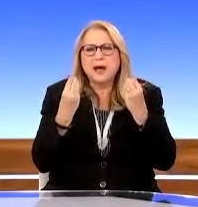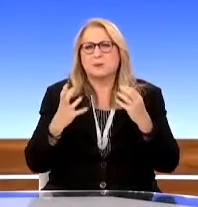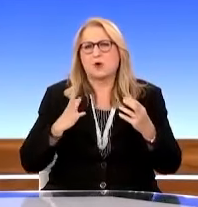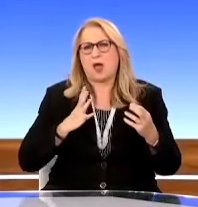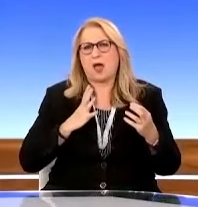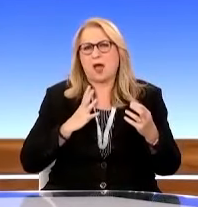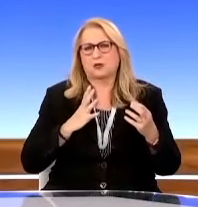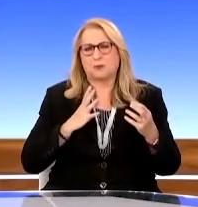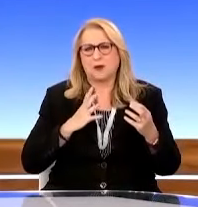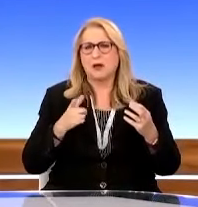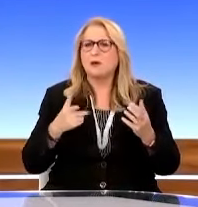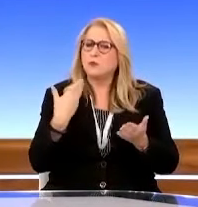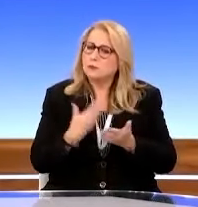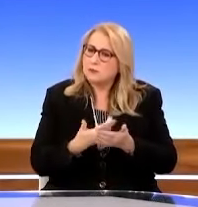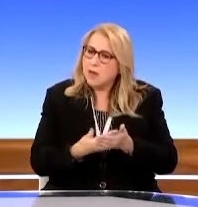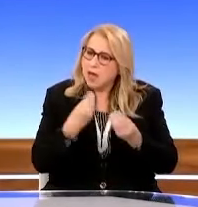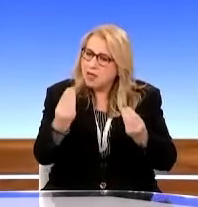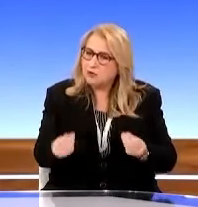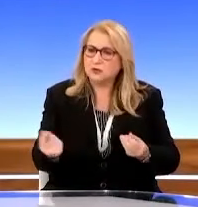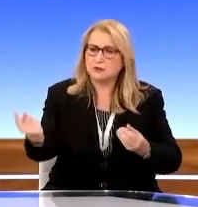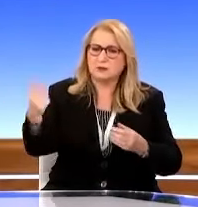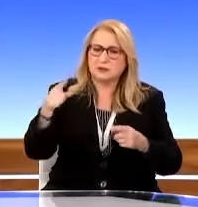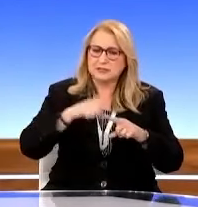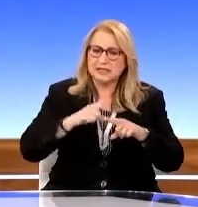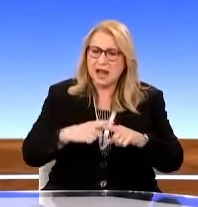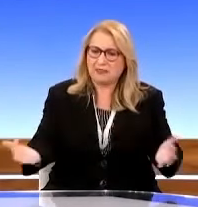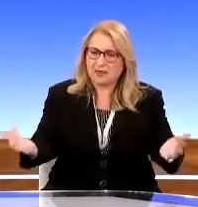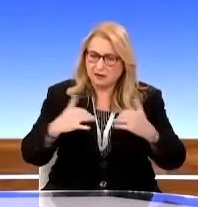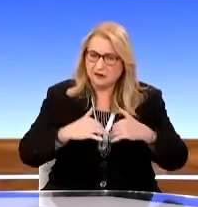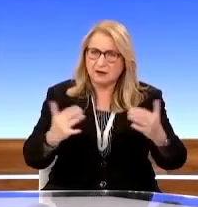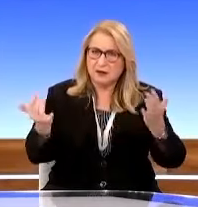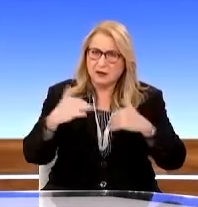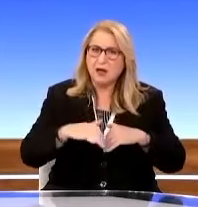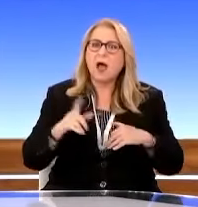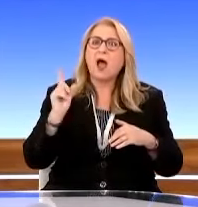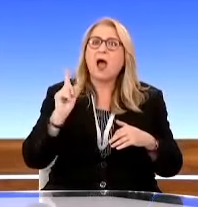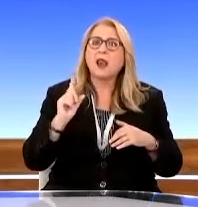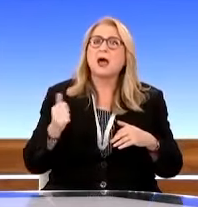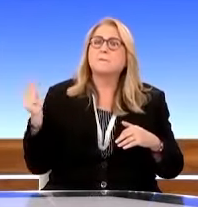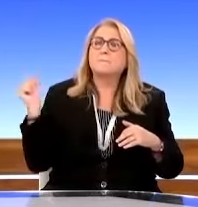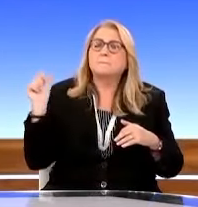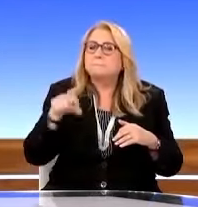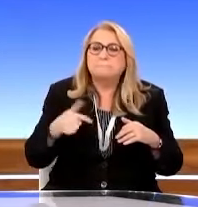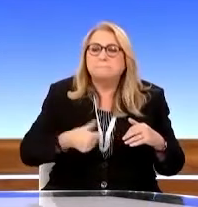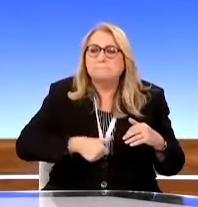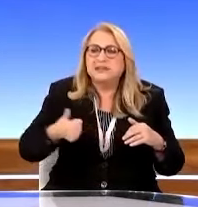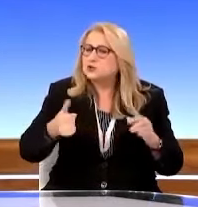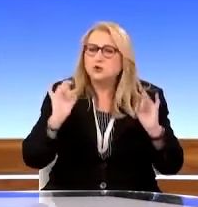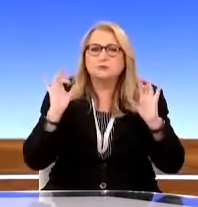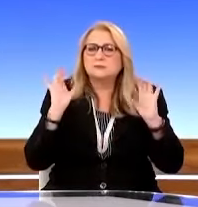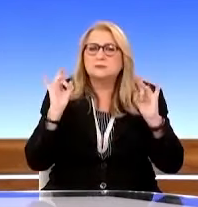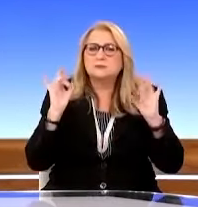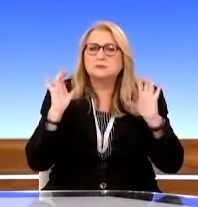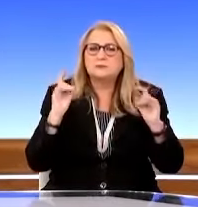άτομα που τους έχει χορηγηθεί άσυλο, που έχουν καταγραφεί στην Ελλάδα, αλλά που δεν έχουν επιστραφεί στην Ελλάδα. Τι κάνει η κυβέρνησή σας ώστε στη βάση